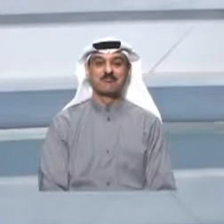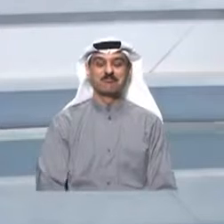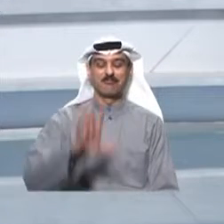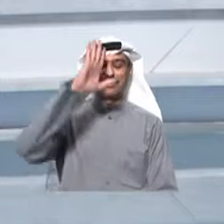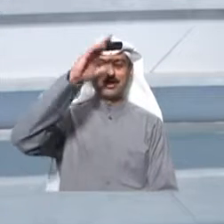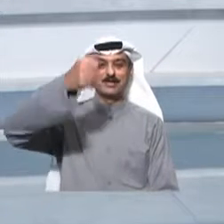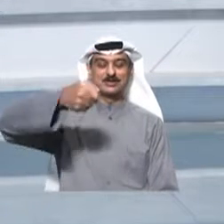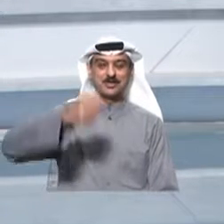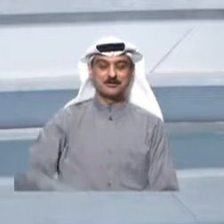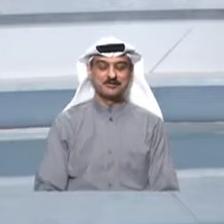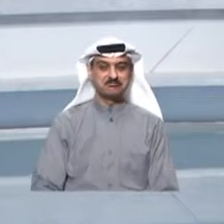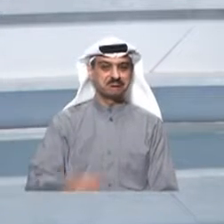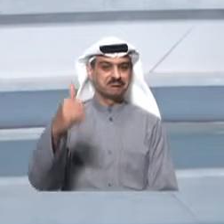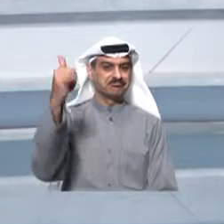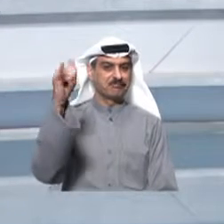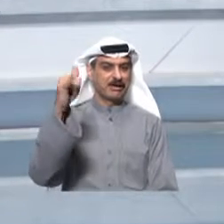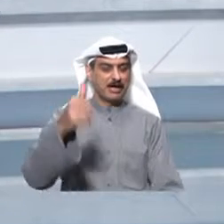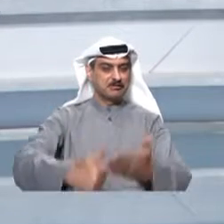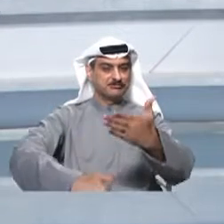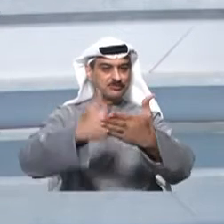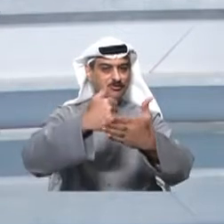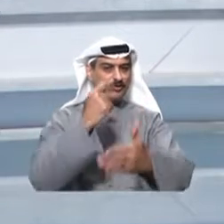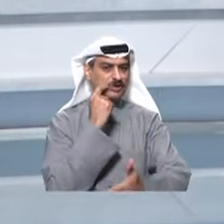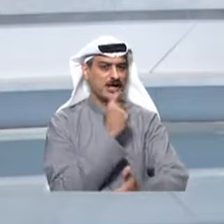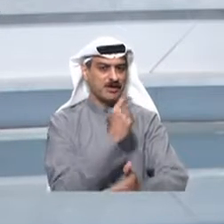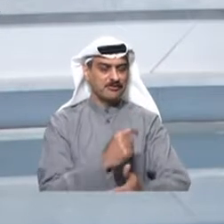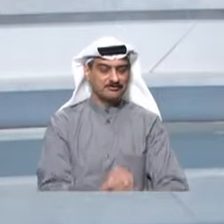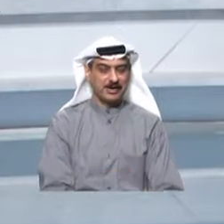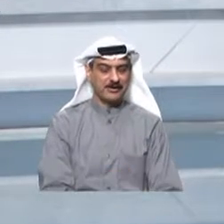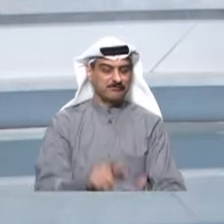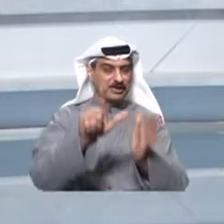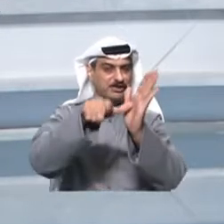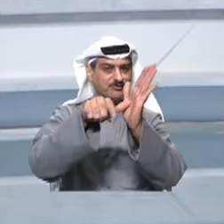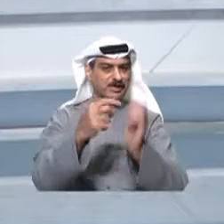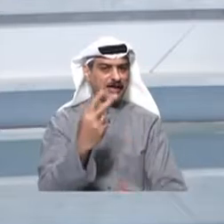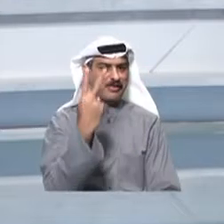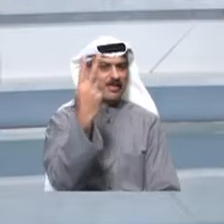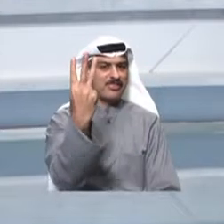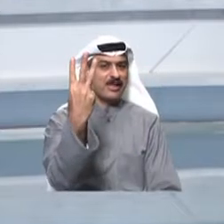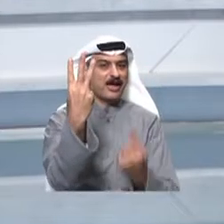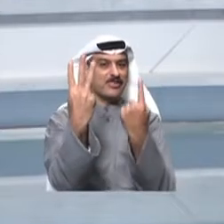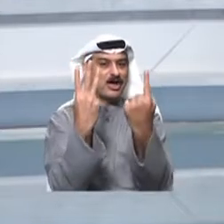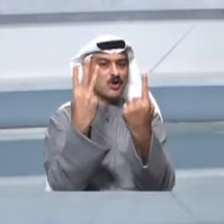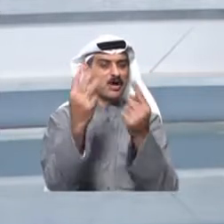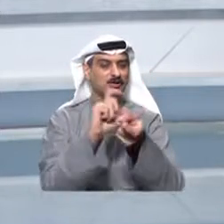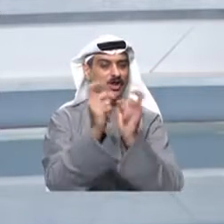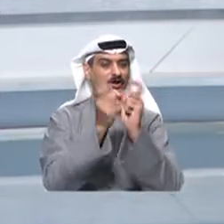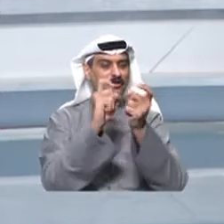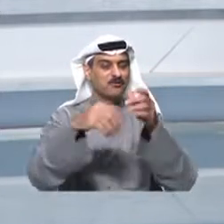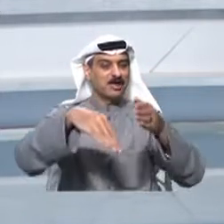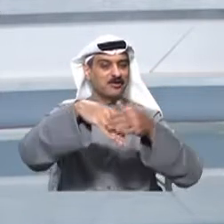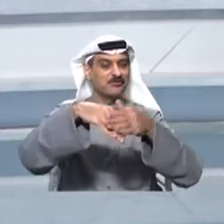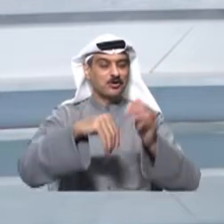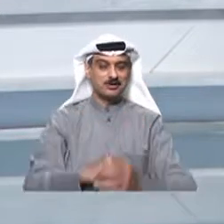أهلا بكم. تغلب العربي على نظيره التضامن بثلاثة أهداف مقابل هدف ضمن الجولة العاشرة من دوري اس تي سي الممتاز لكرة